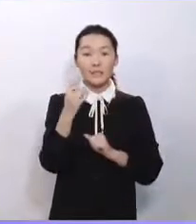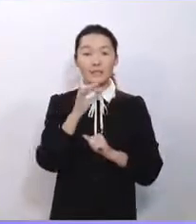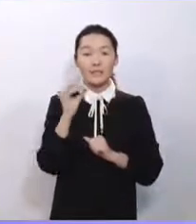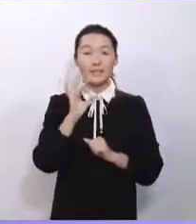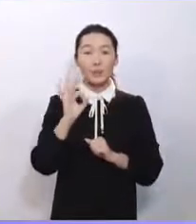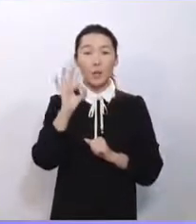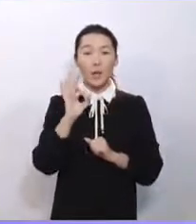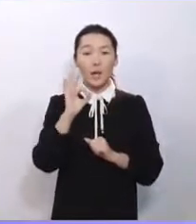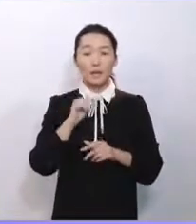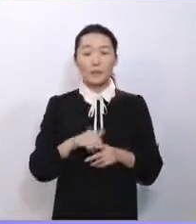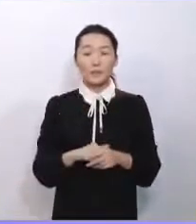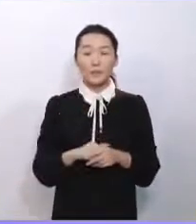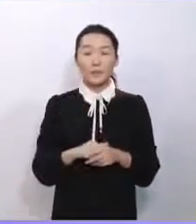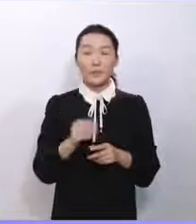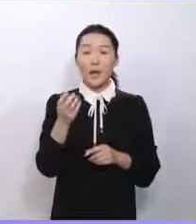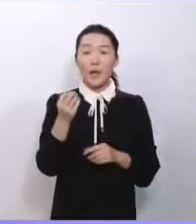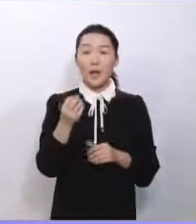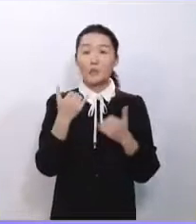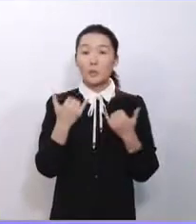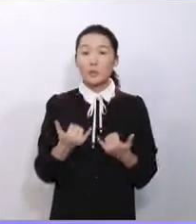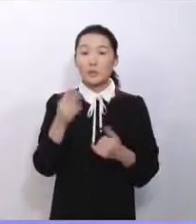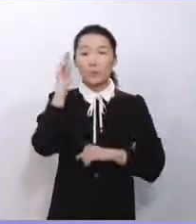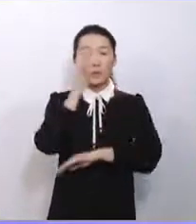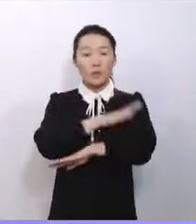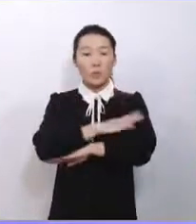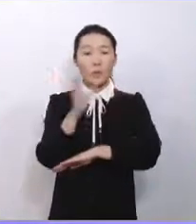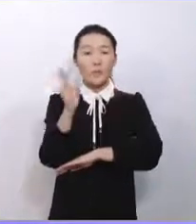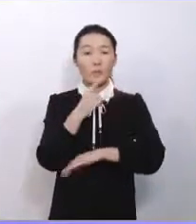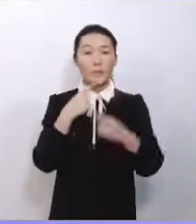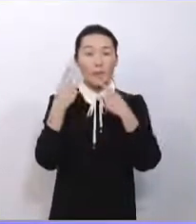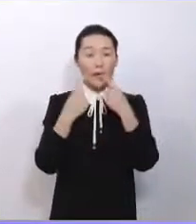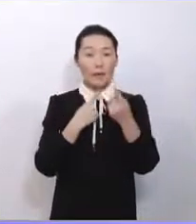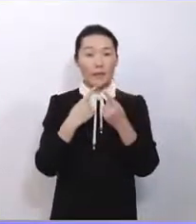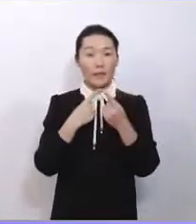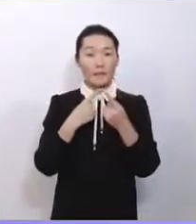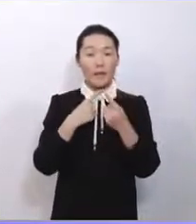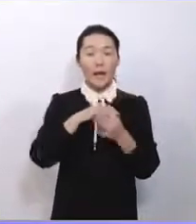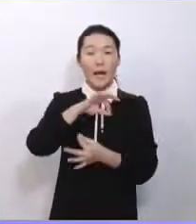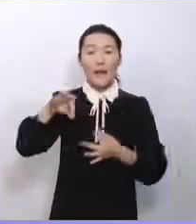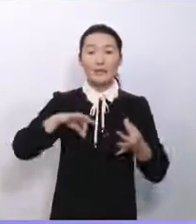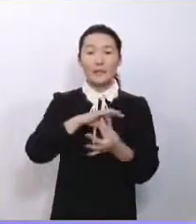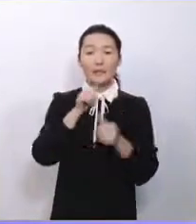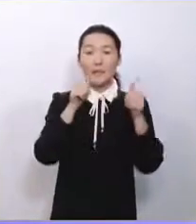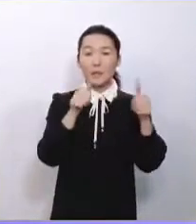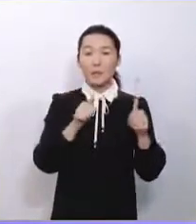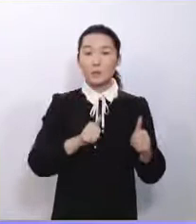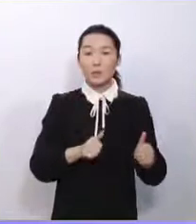нуля. А еще сегодня на уроке мы поговорим о схемах и рисунках.